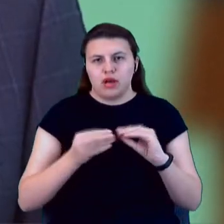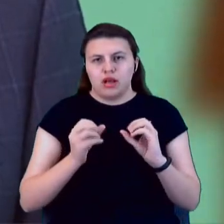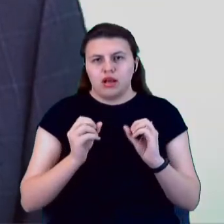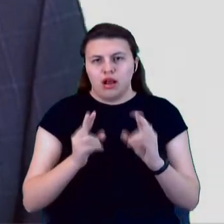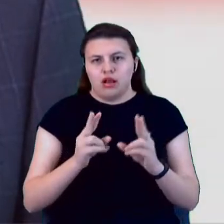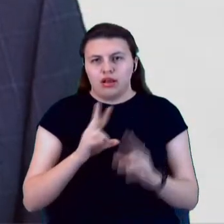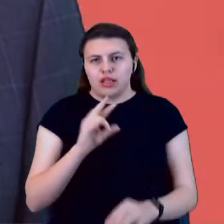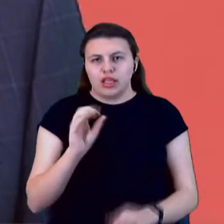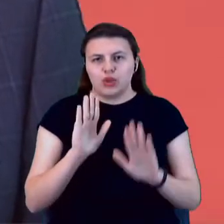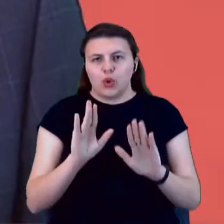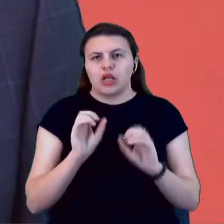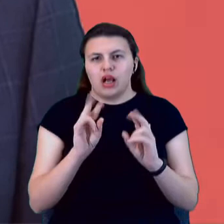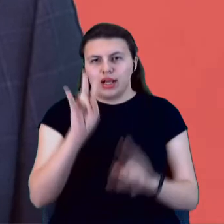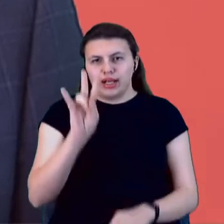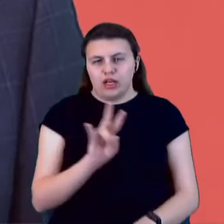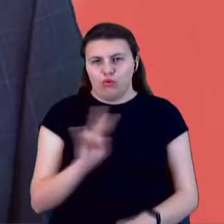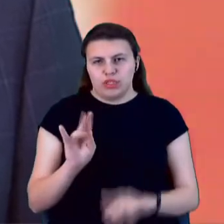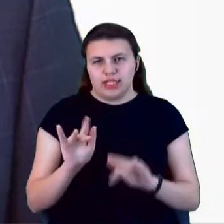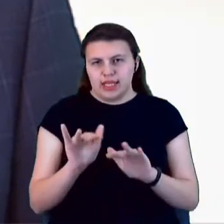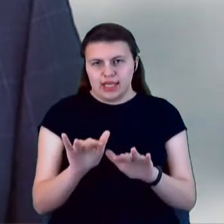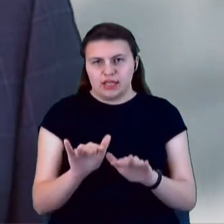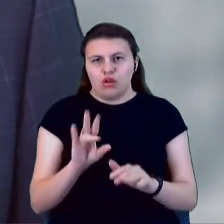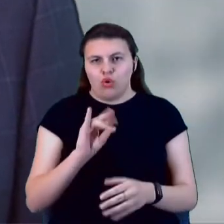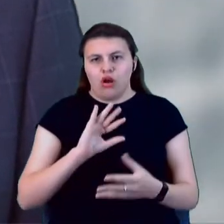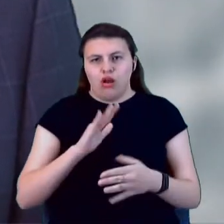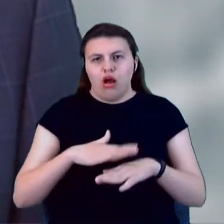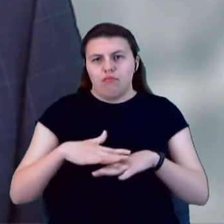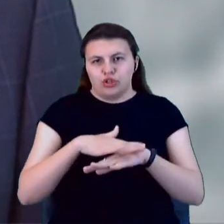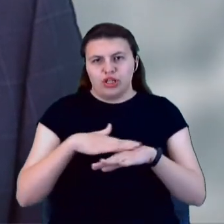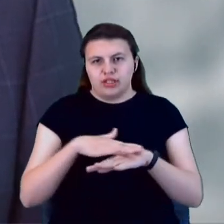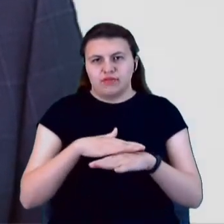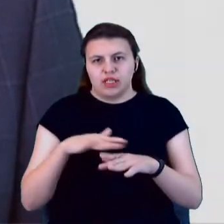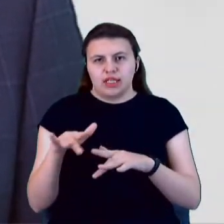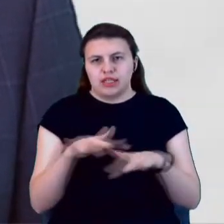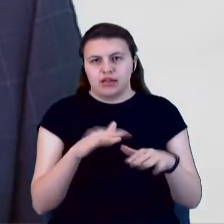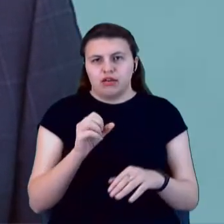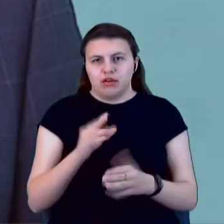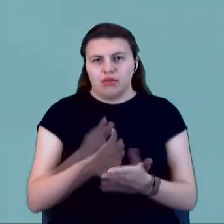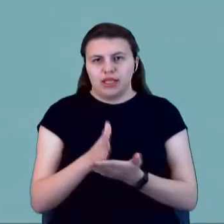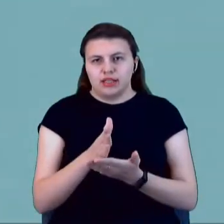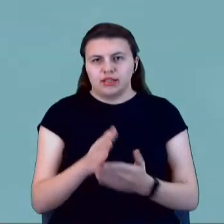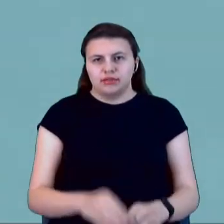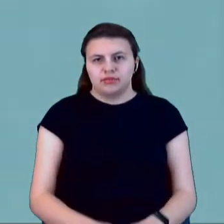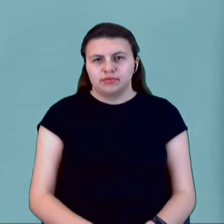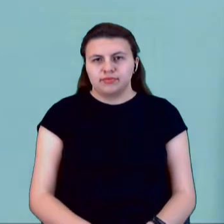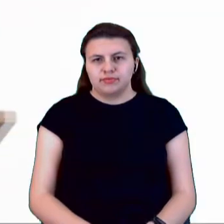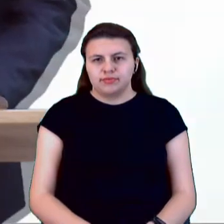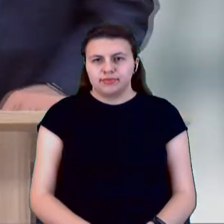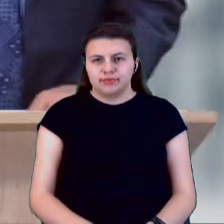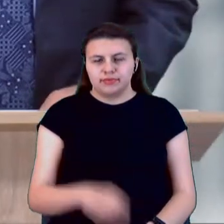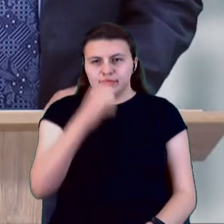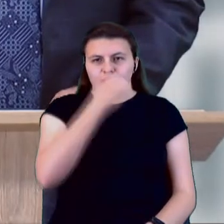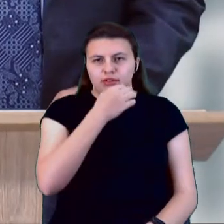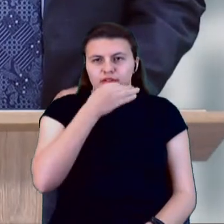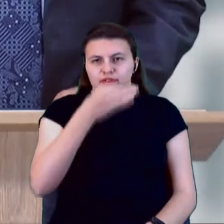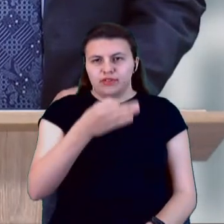як релігійний діятель, але й як общественний діятель, як політик. Дякую вам за відповідь. Пане Денисе, ще